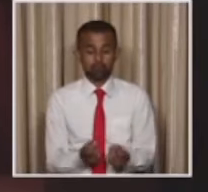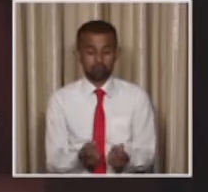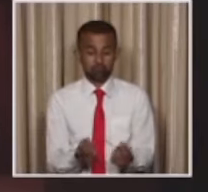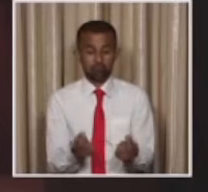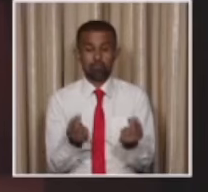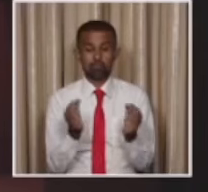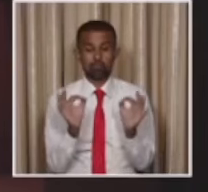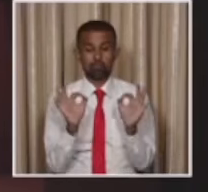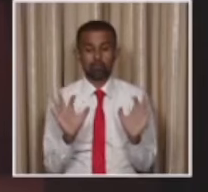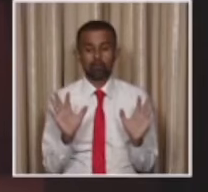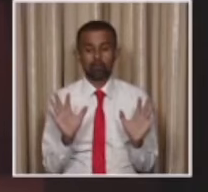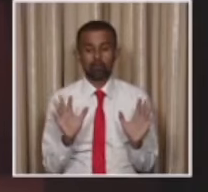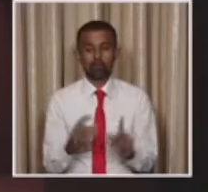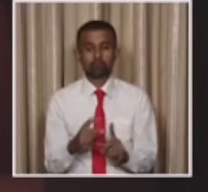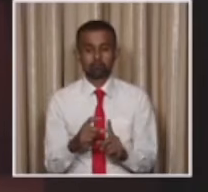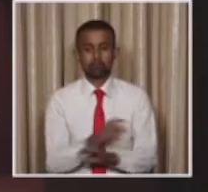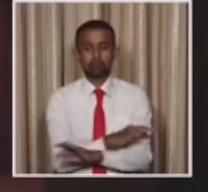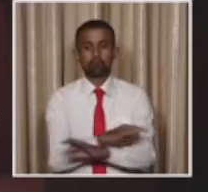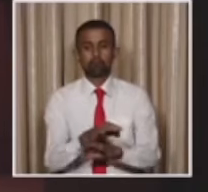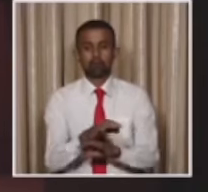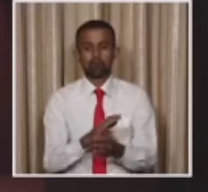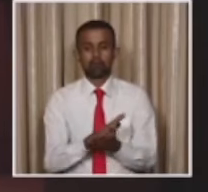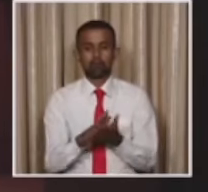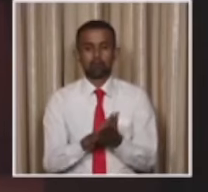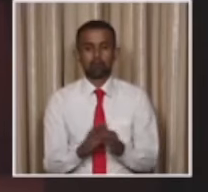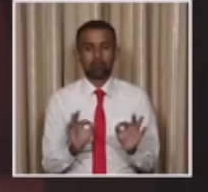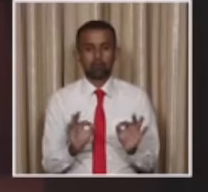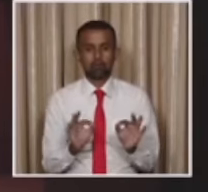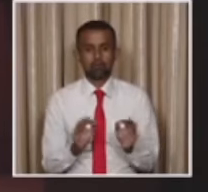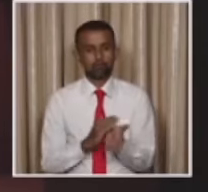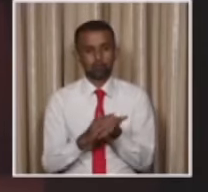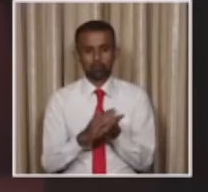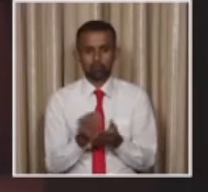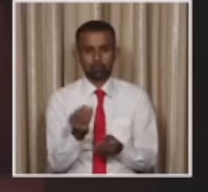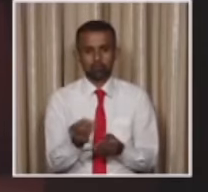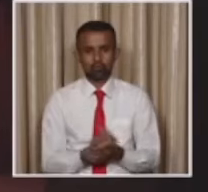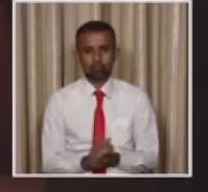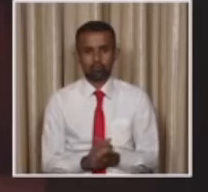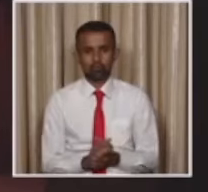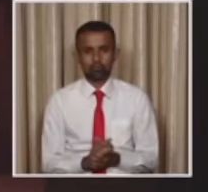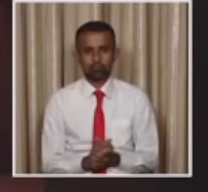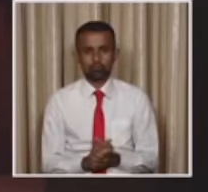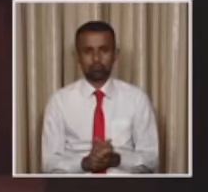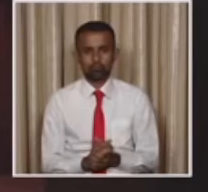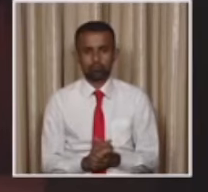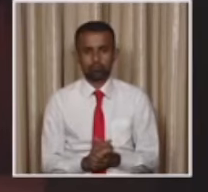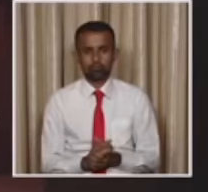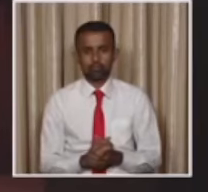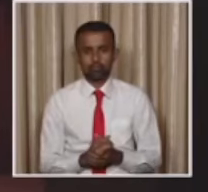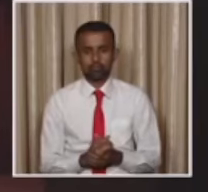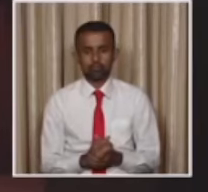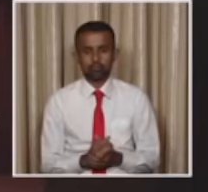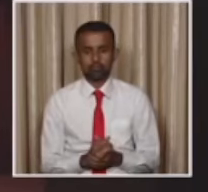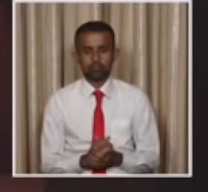කිරීමේ තද්ද බල වැඩසටහනකට අපි සූදානම් උදව් කරනවා. Yes, one more. I have some more suggestions on the